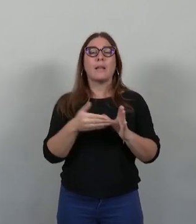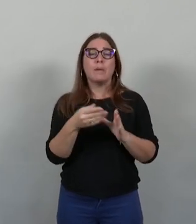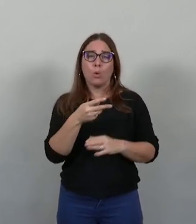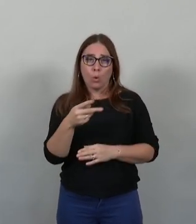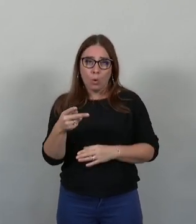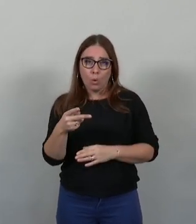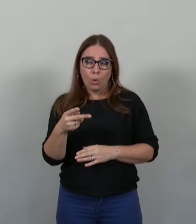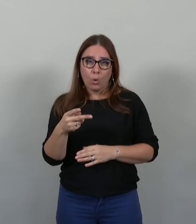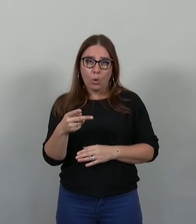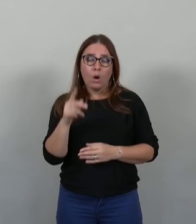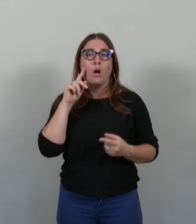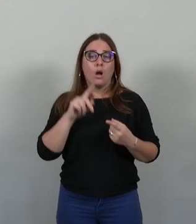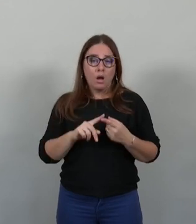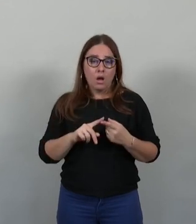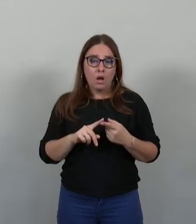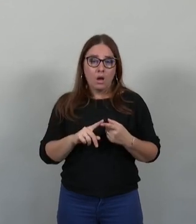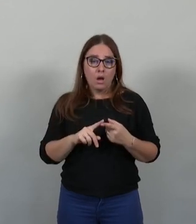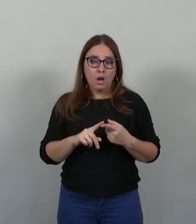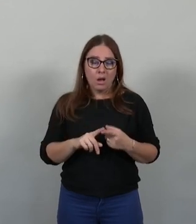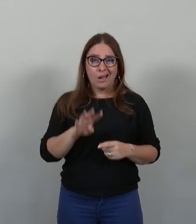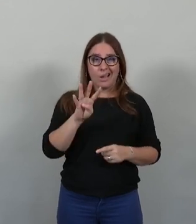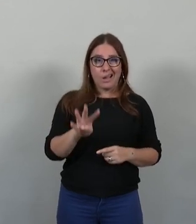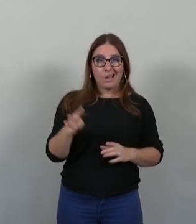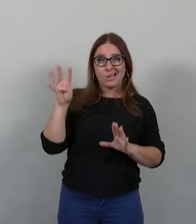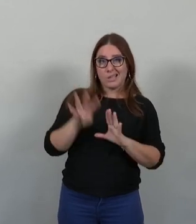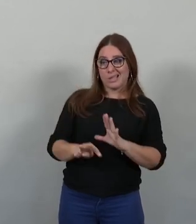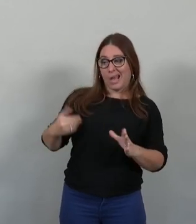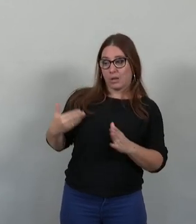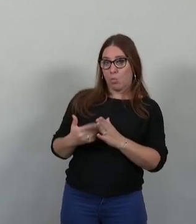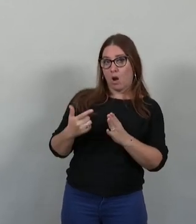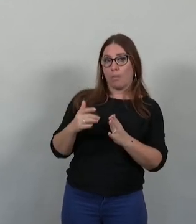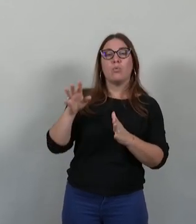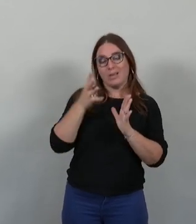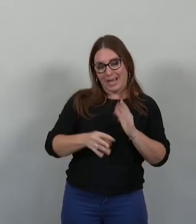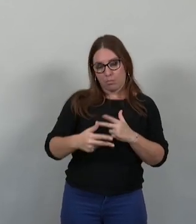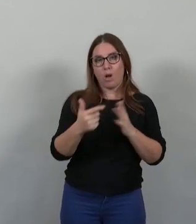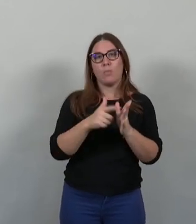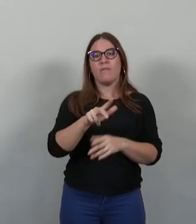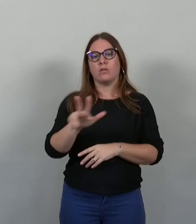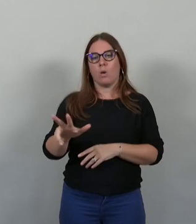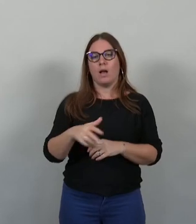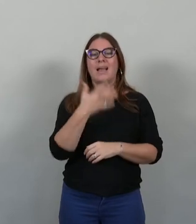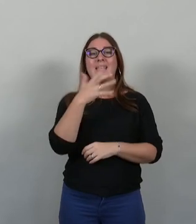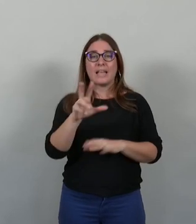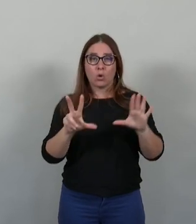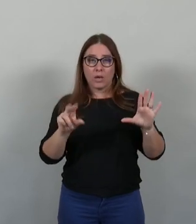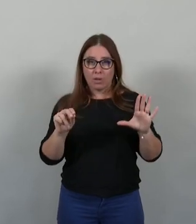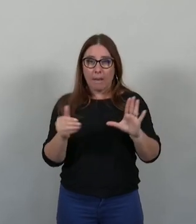€ pour les pour les 4 derniers mois de 2023 580000